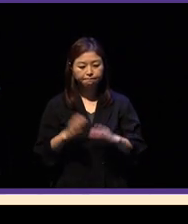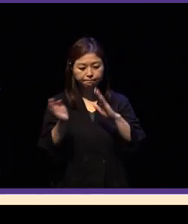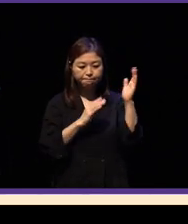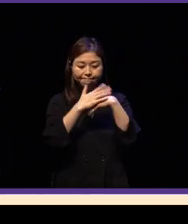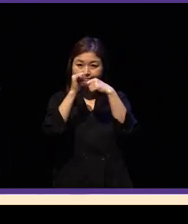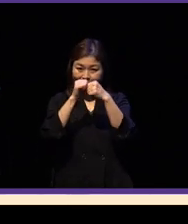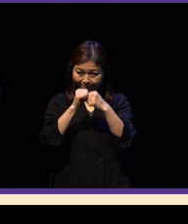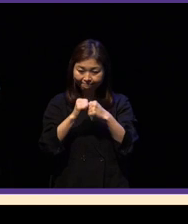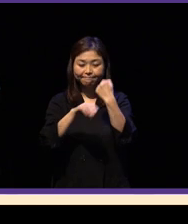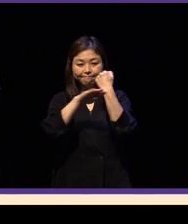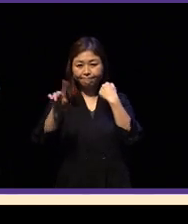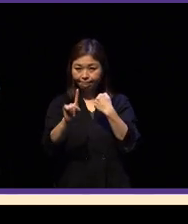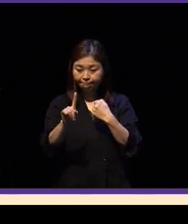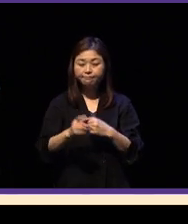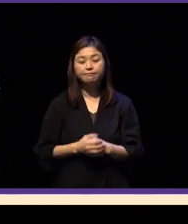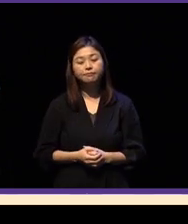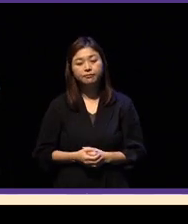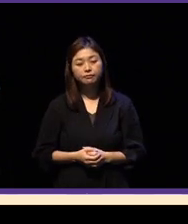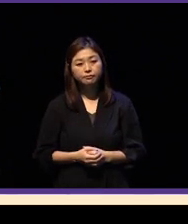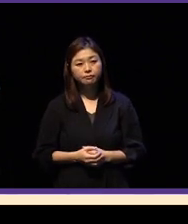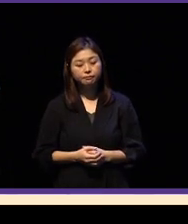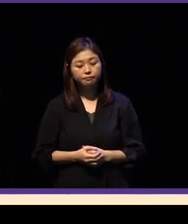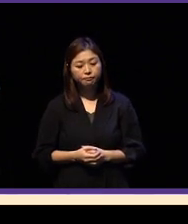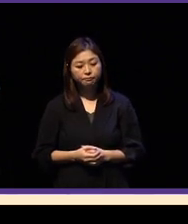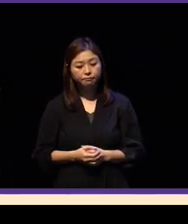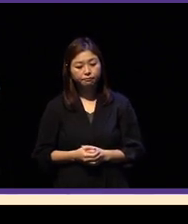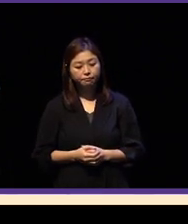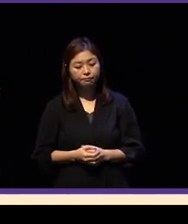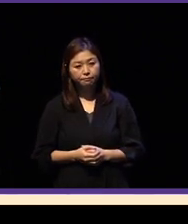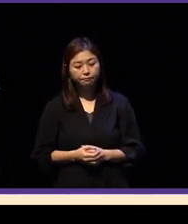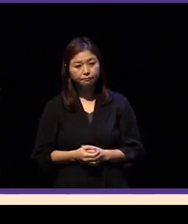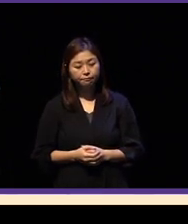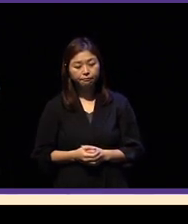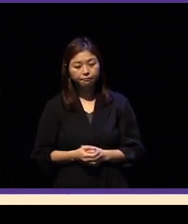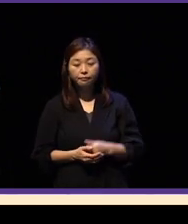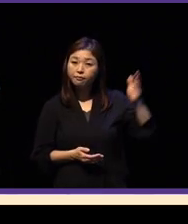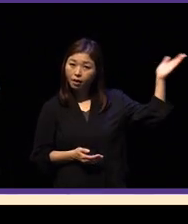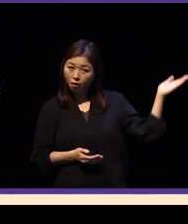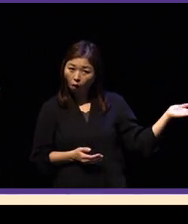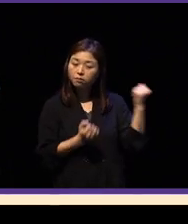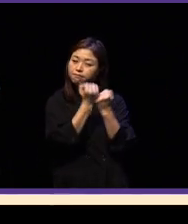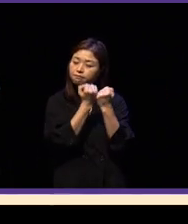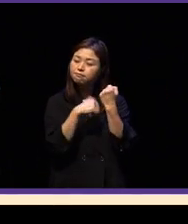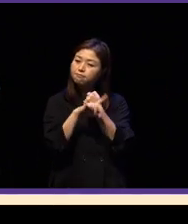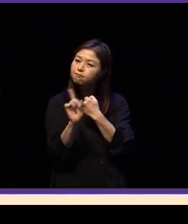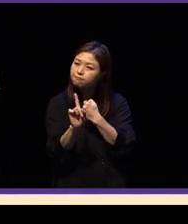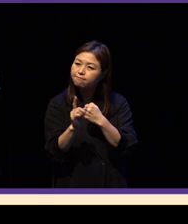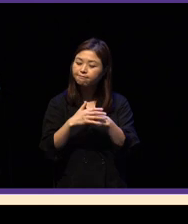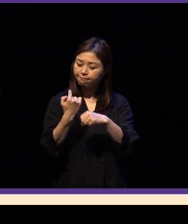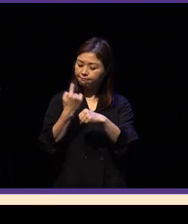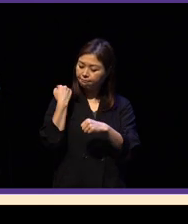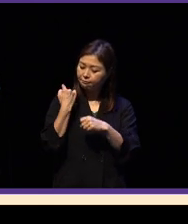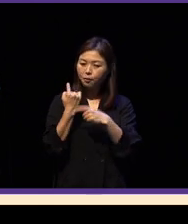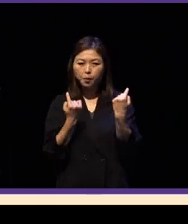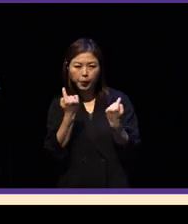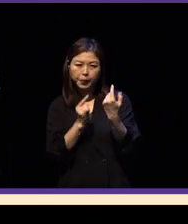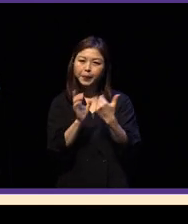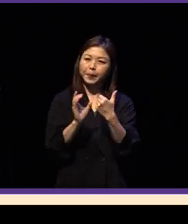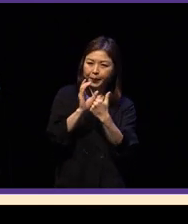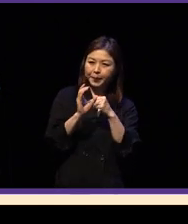세부 심의 기준입니다. 이 부분을 말씀드리는 이유는 전년도와 달리 조금 추가된